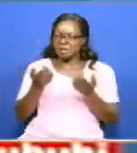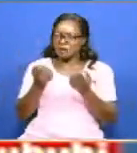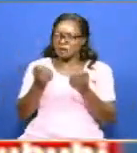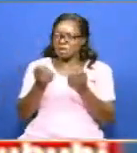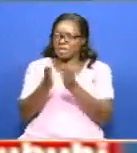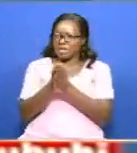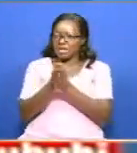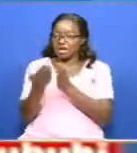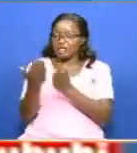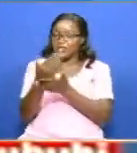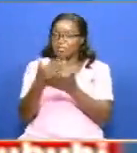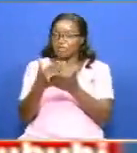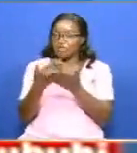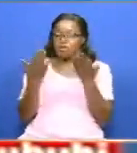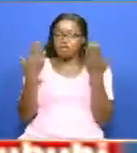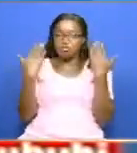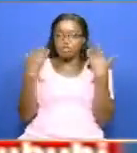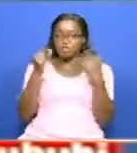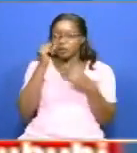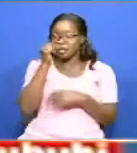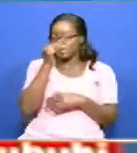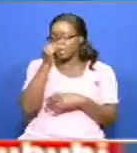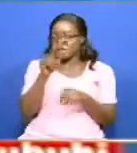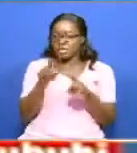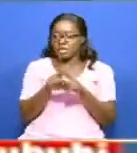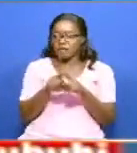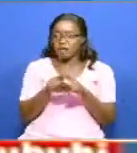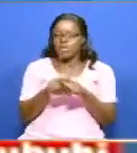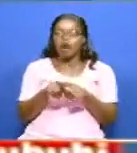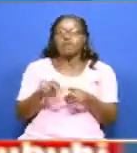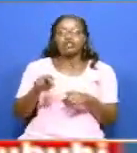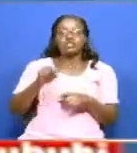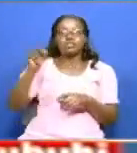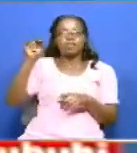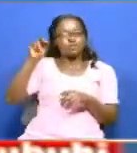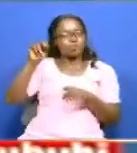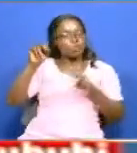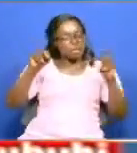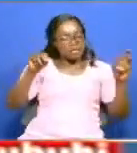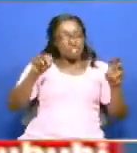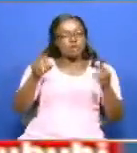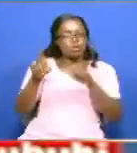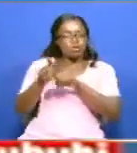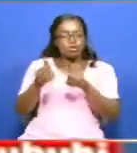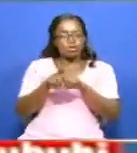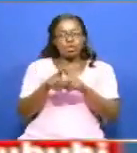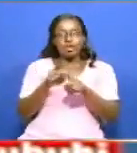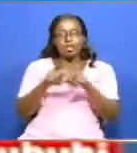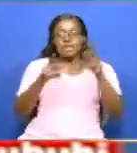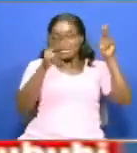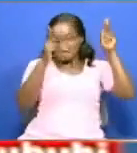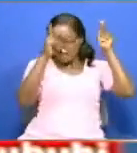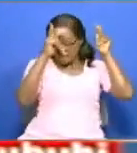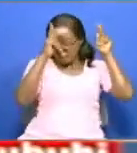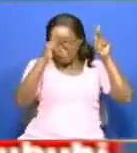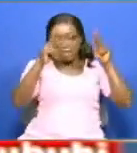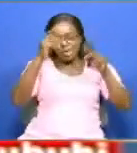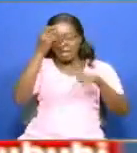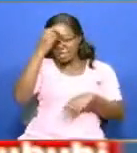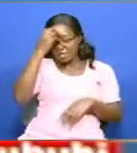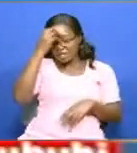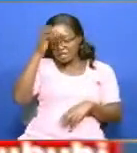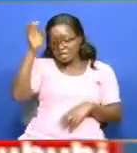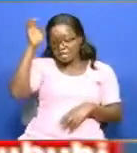na sehemu za Meru na Nyeri. Kaskazini mashariki mwa nchi vipindi vya jua vitakuwepo, ilhali katika sehemu za Kakamega, Kitale, maeneo ya